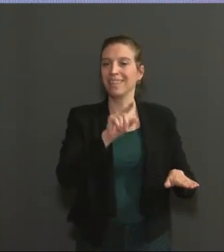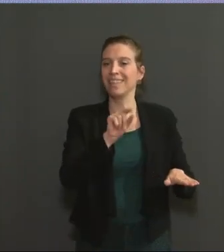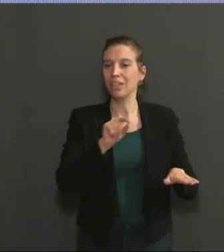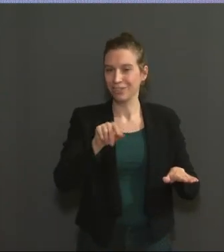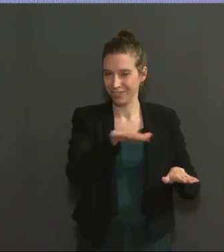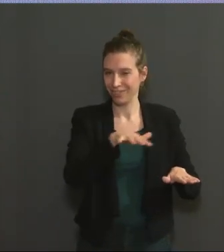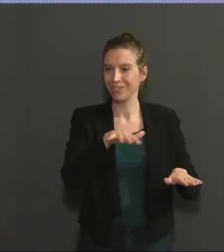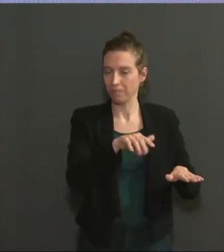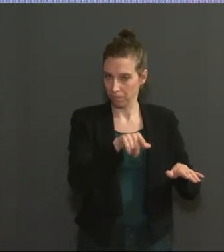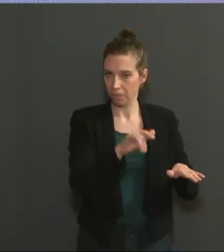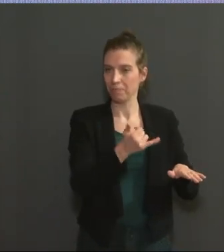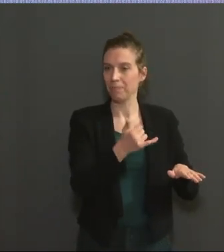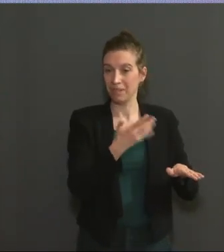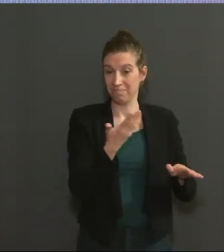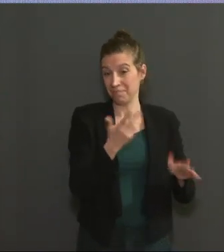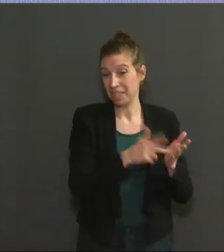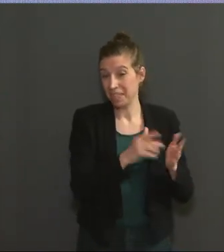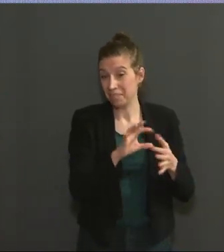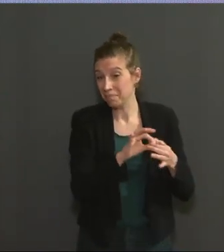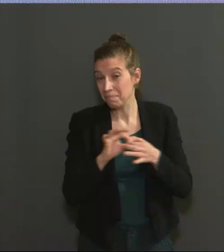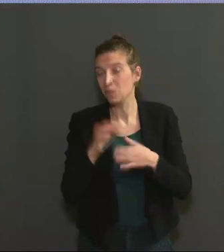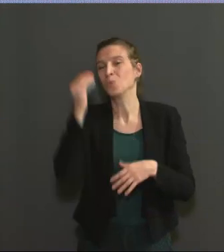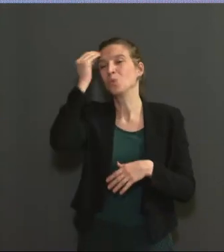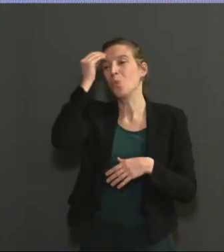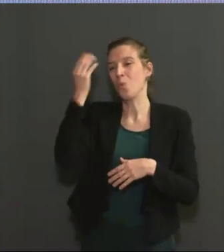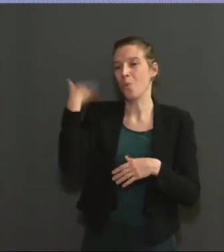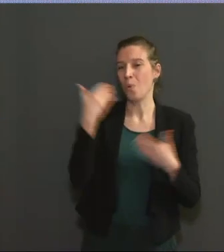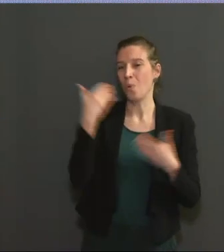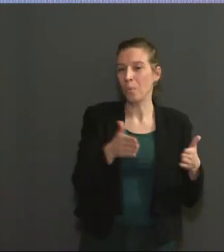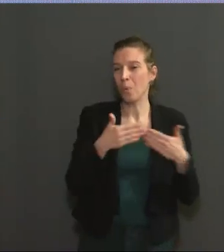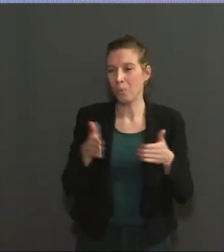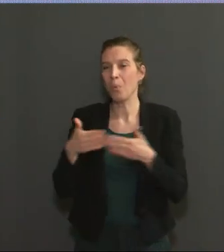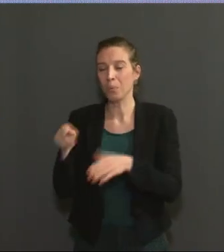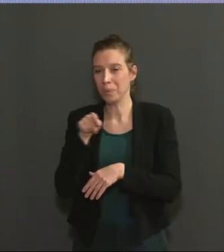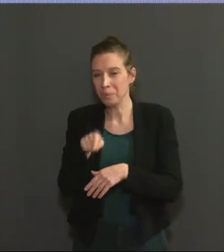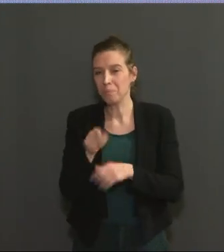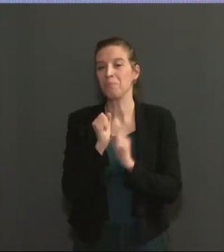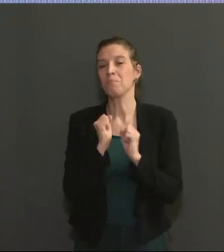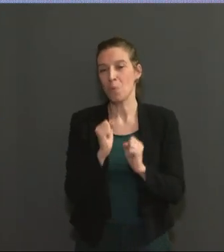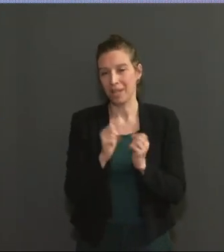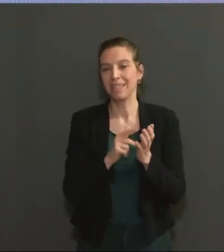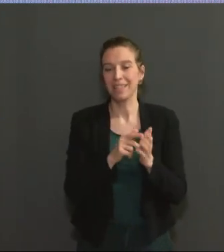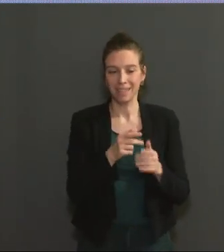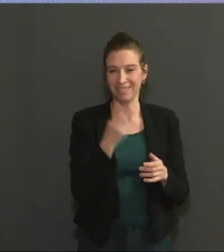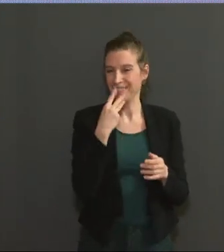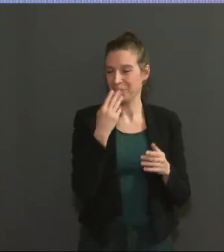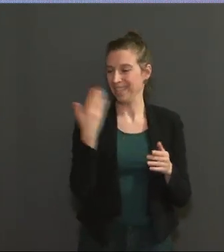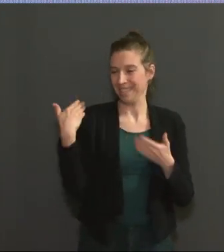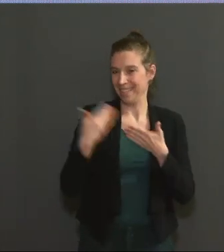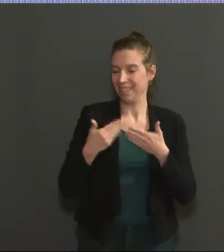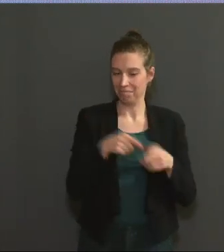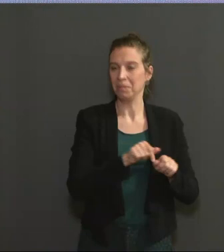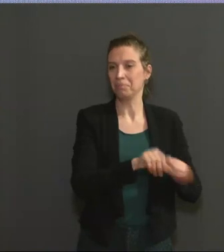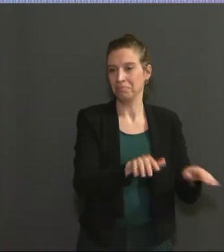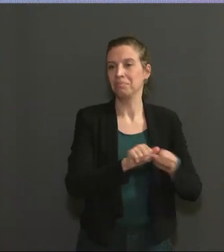het gevolg van de heropening van de scholen zo'n DRI weken terug bij kinderen tussen de leeftijd van UL